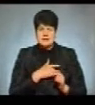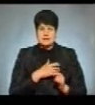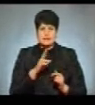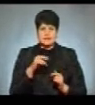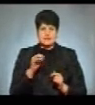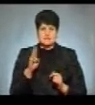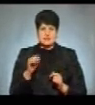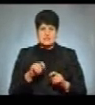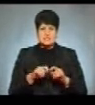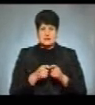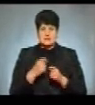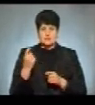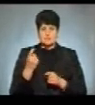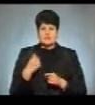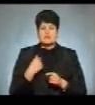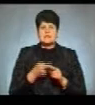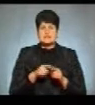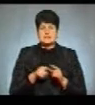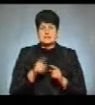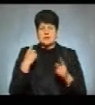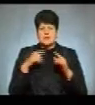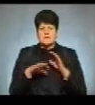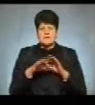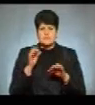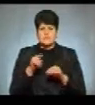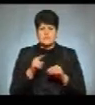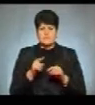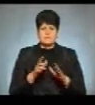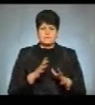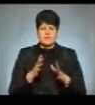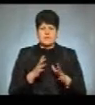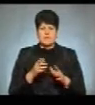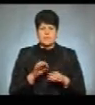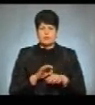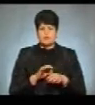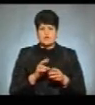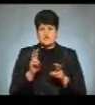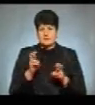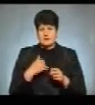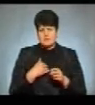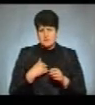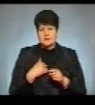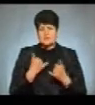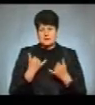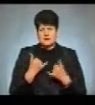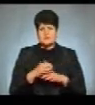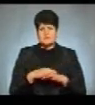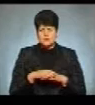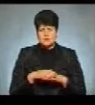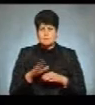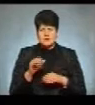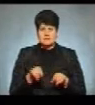господар». Ці казочки я вибрала, тому що вони піднімають болючу для мене тему. Я думаю, для суспільства зараз болючу